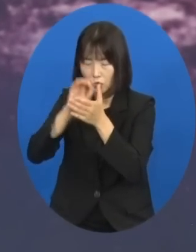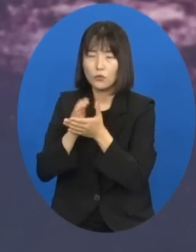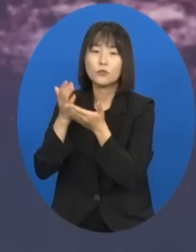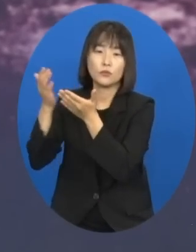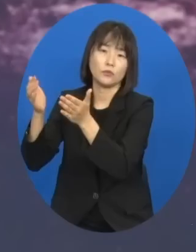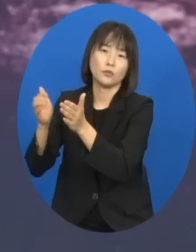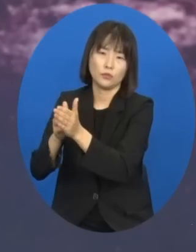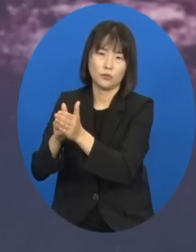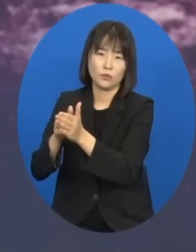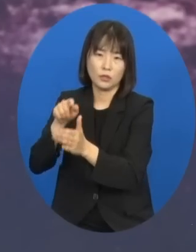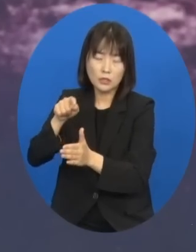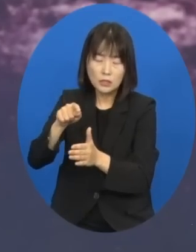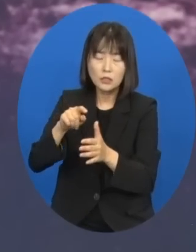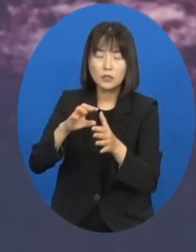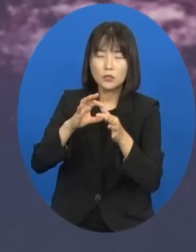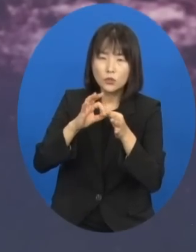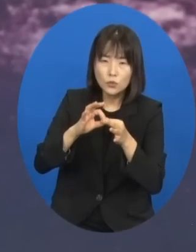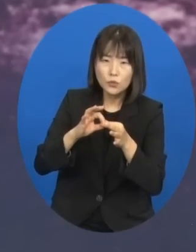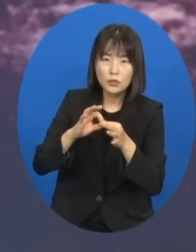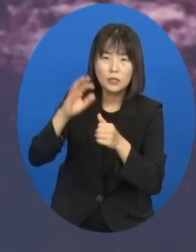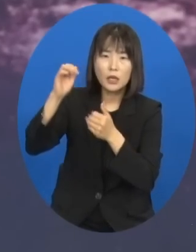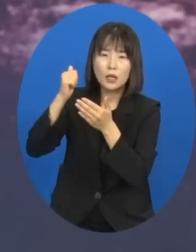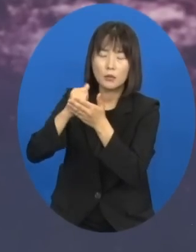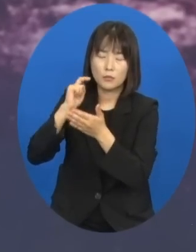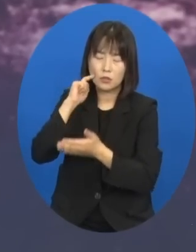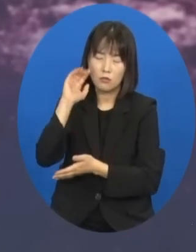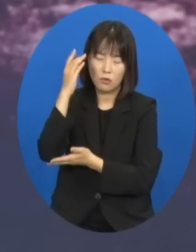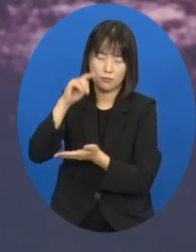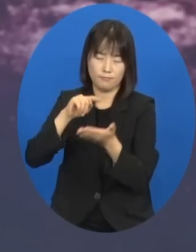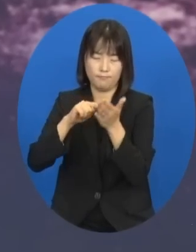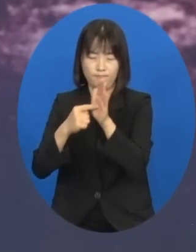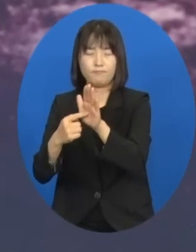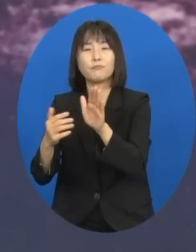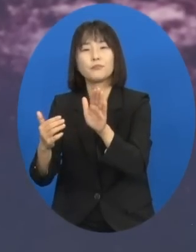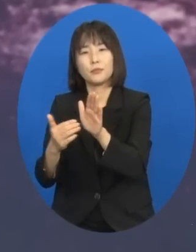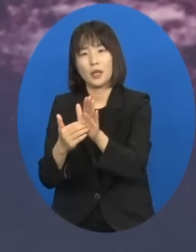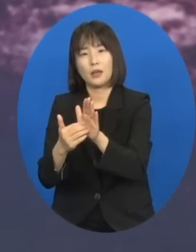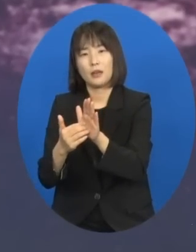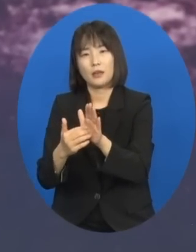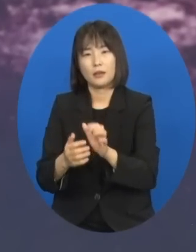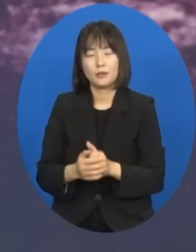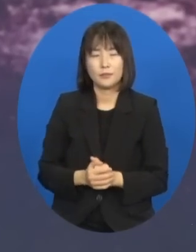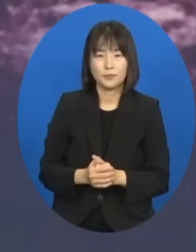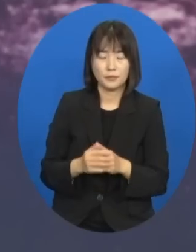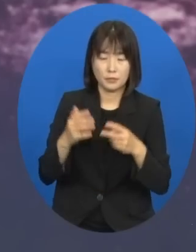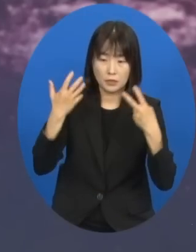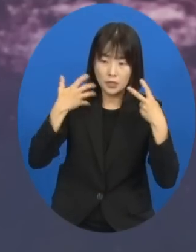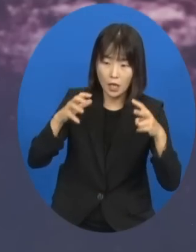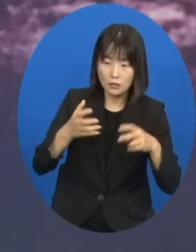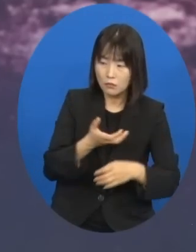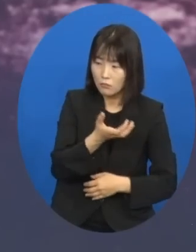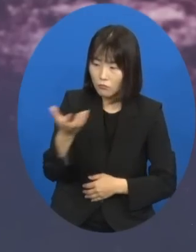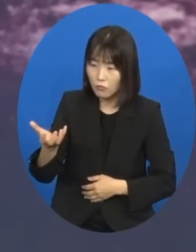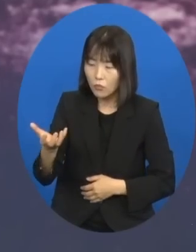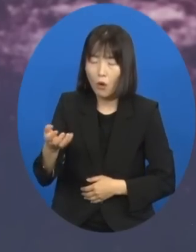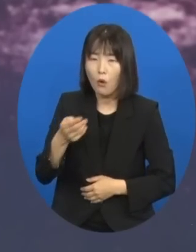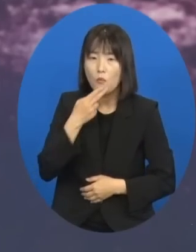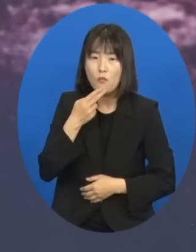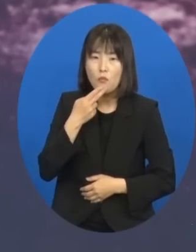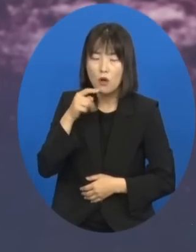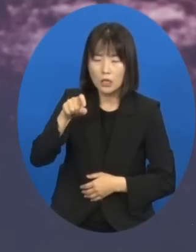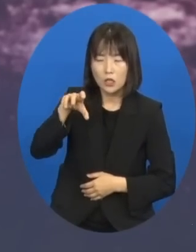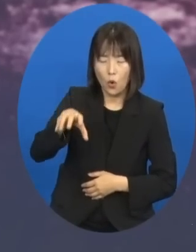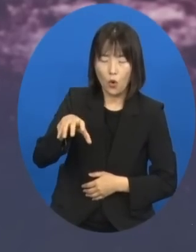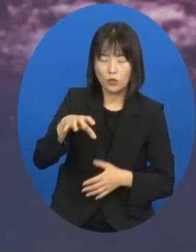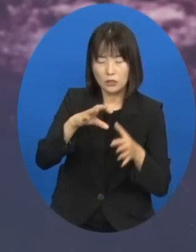통해서 하나님의 영광이 드러나요. 그러니까 그는 어딜 가지 않았어요. 그냥 부르신 곳에서